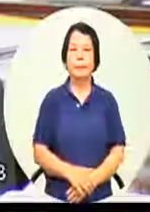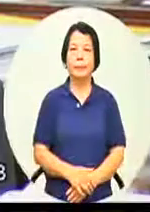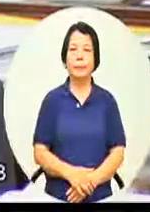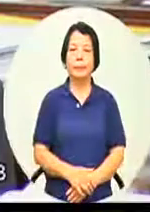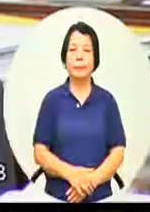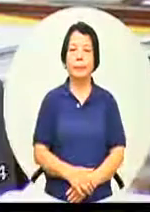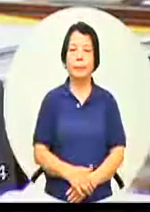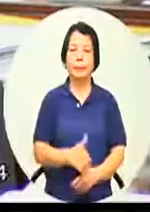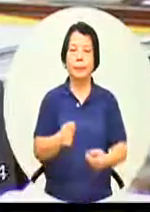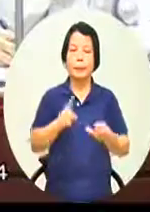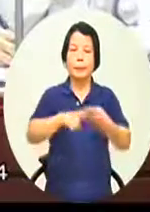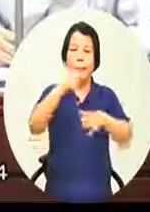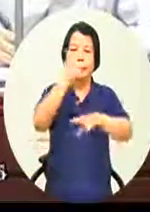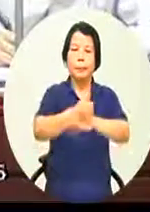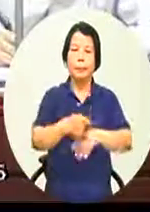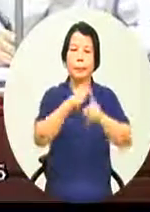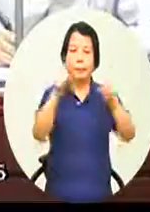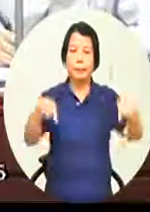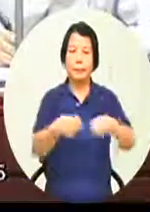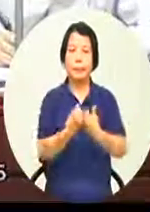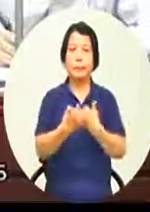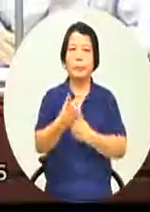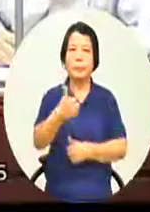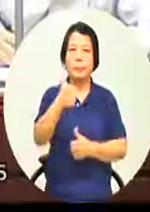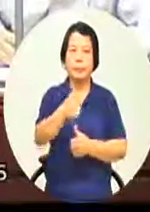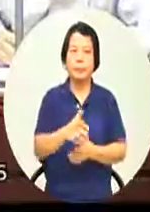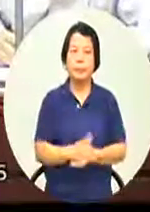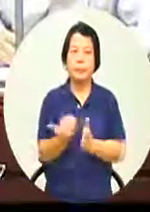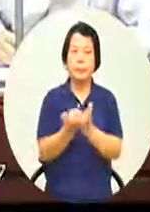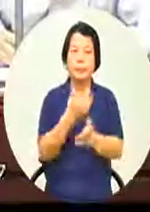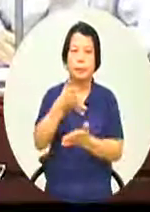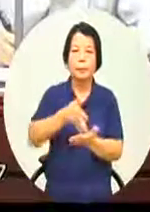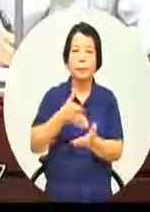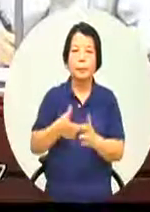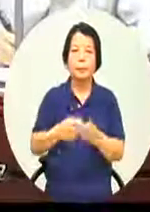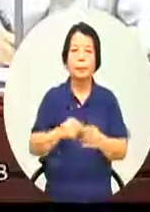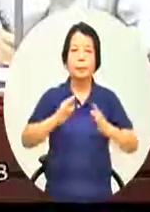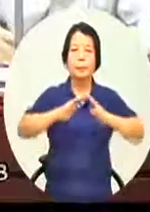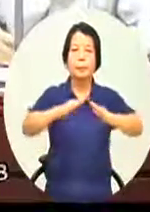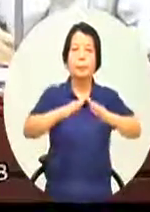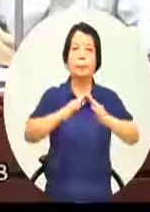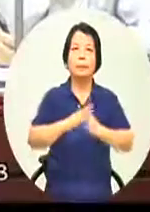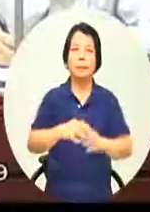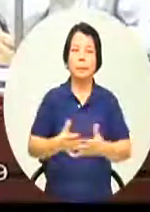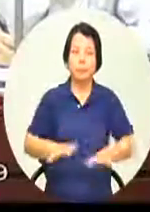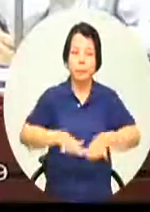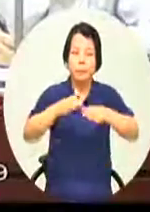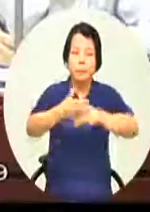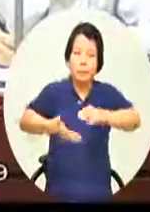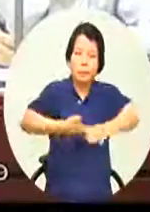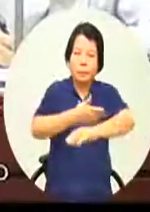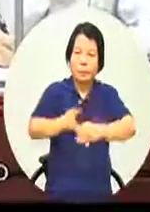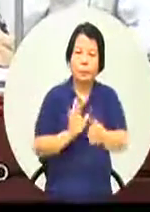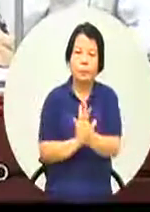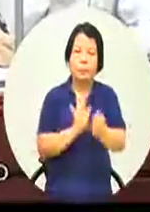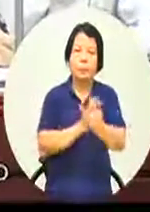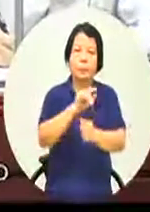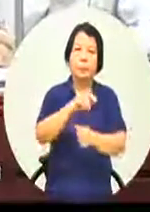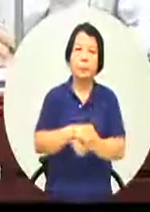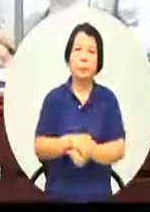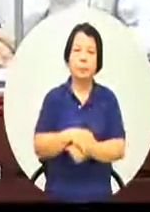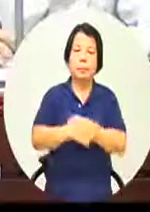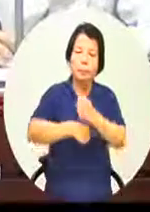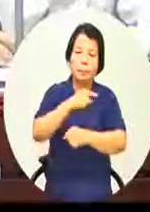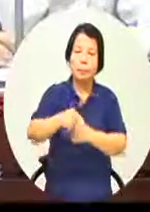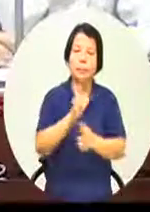谢谢主席，谢谢张议员。那刚刚提到的这个市区的围滞洪，那目前我们所推动的这个算是我们本